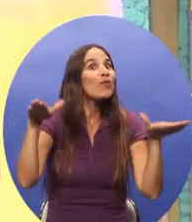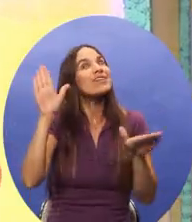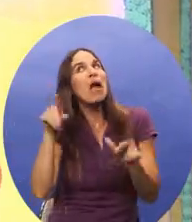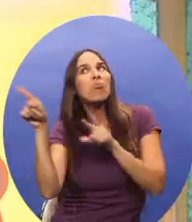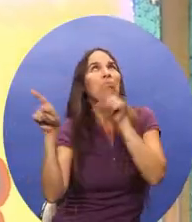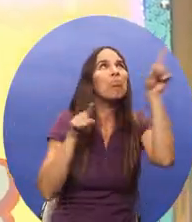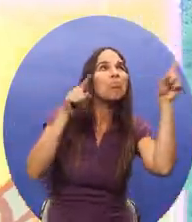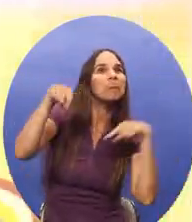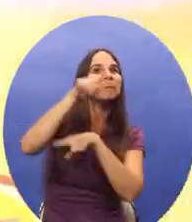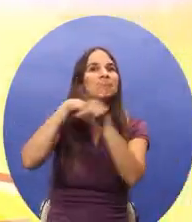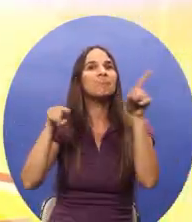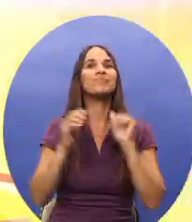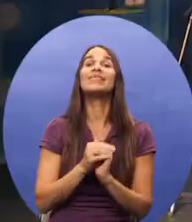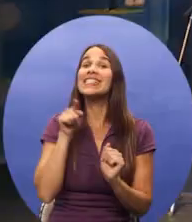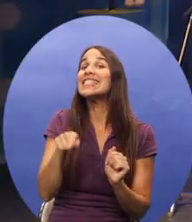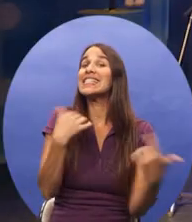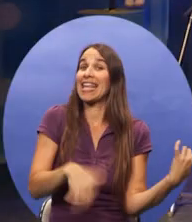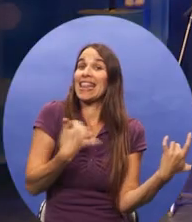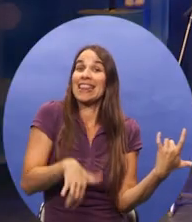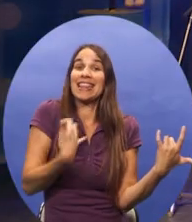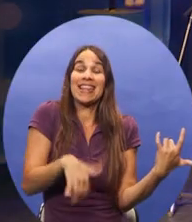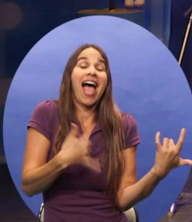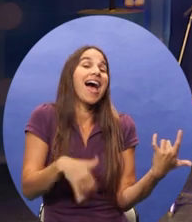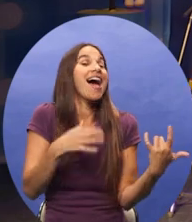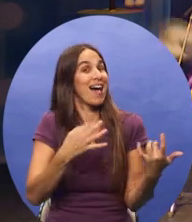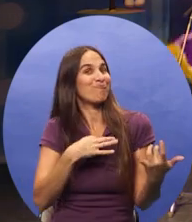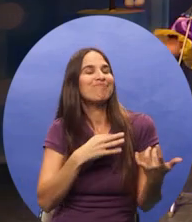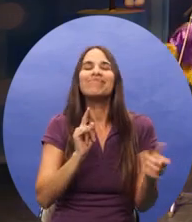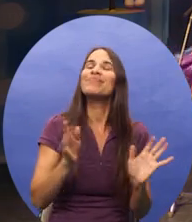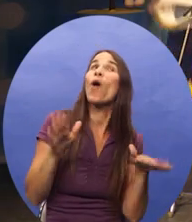לשם וגם לכאן. זאת הגיטרה